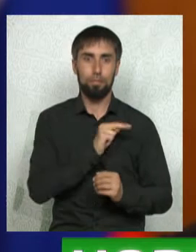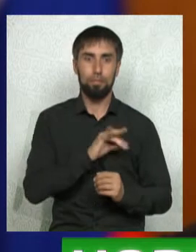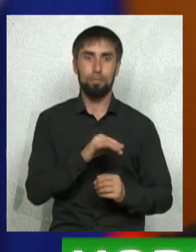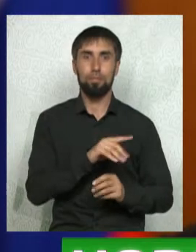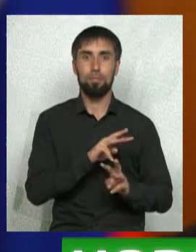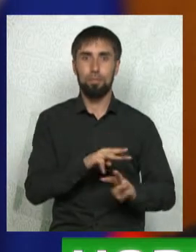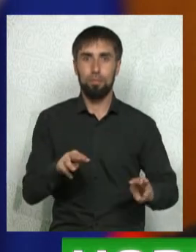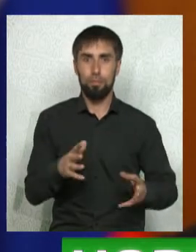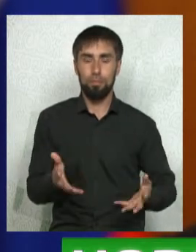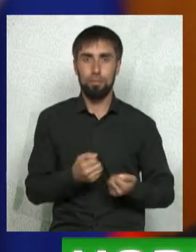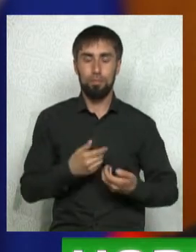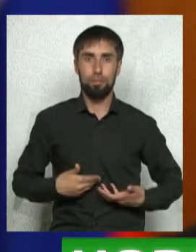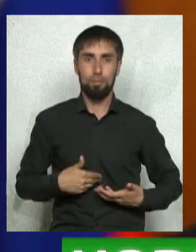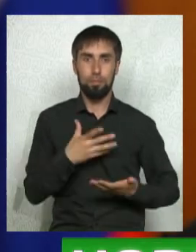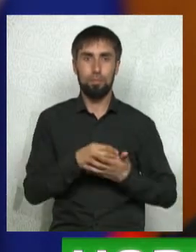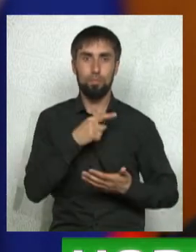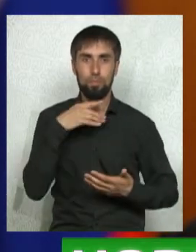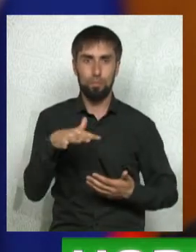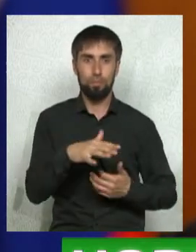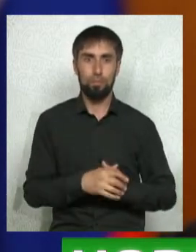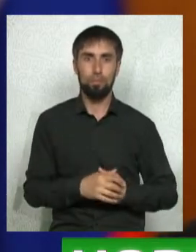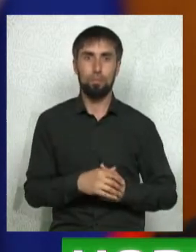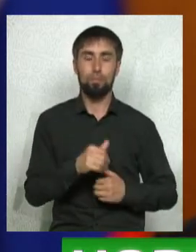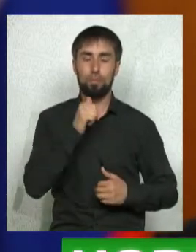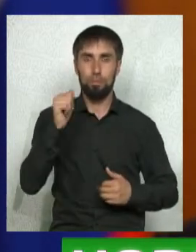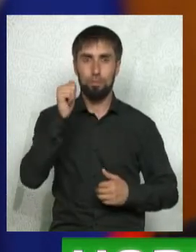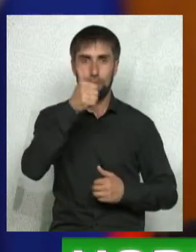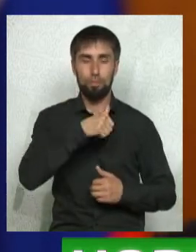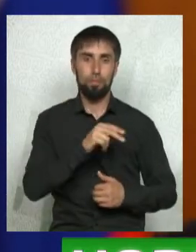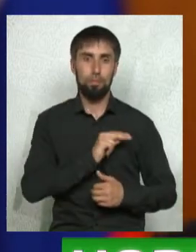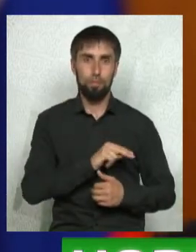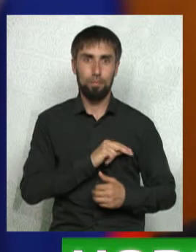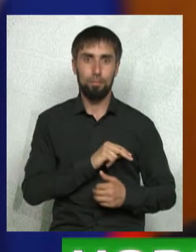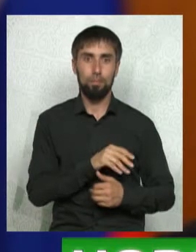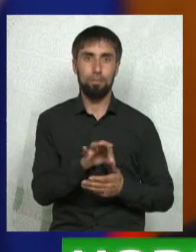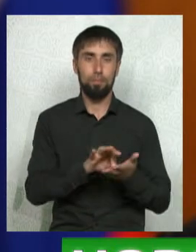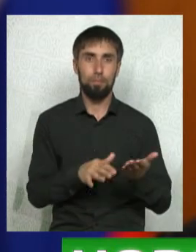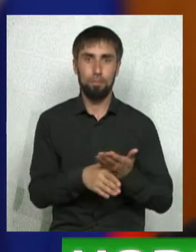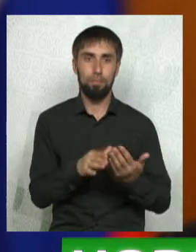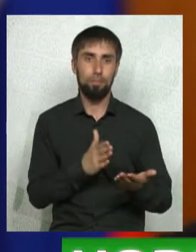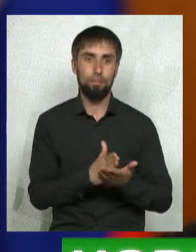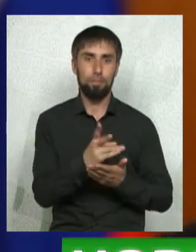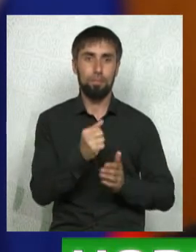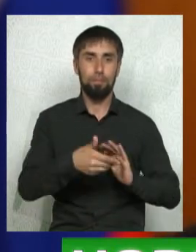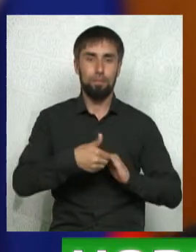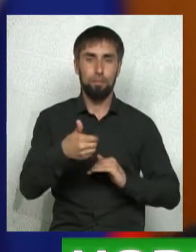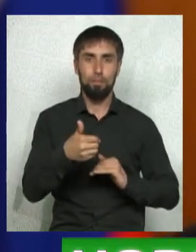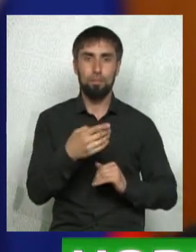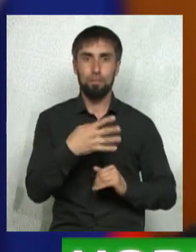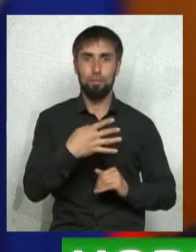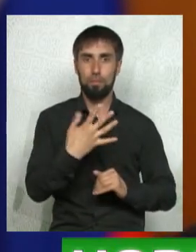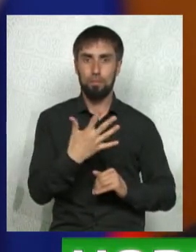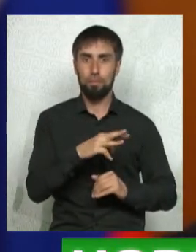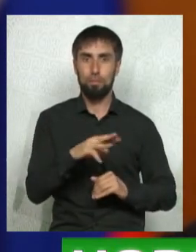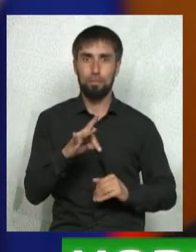миллионы спасенных жизней наших сограждан. В прошлом году сотрудники скорой выезжали на вызовы более чем 45